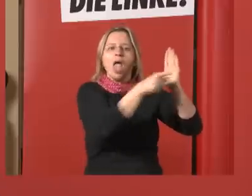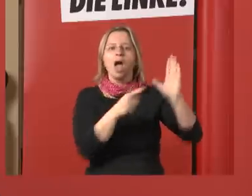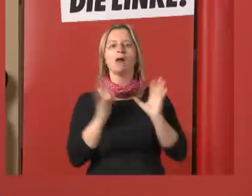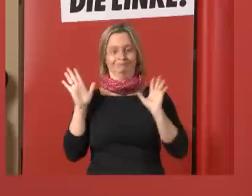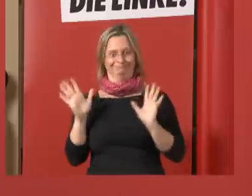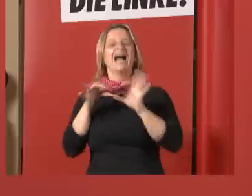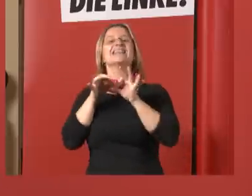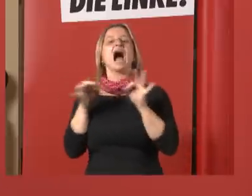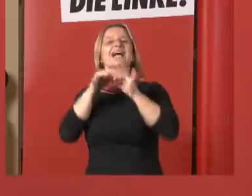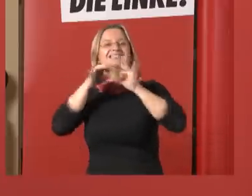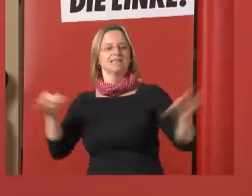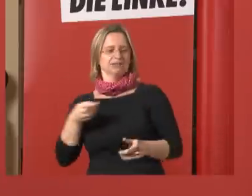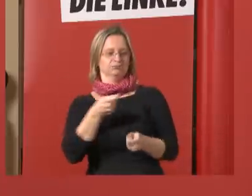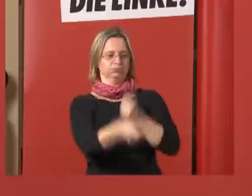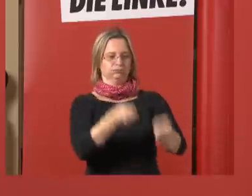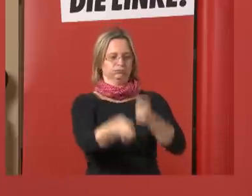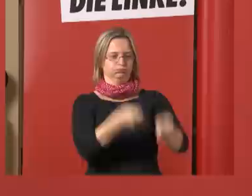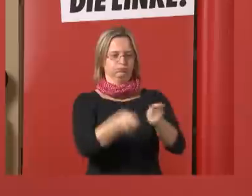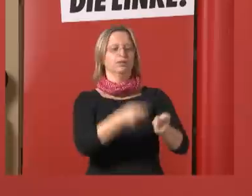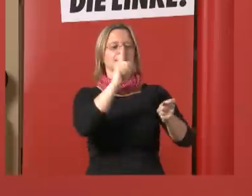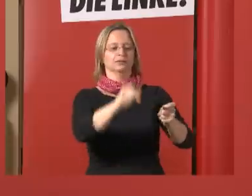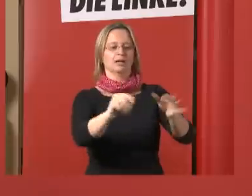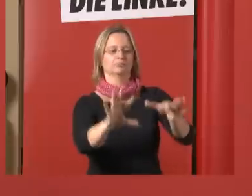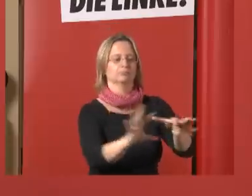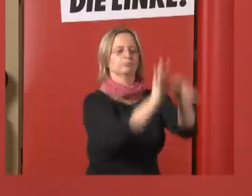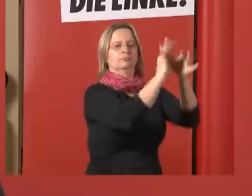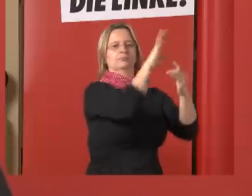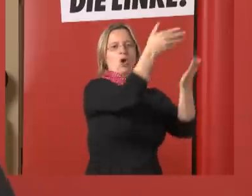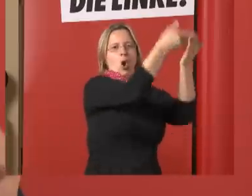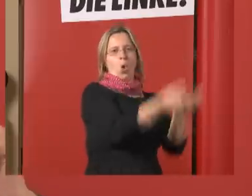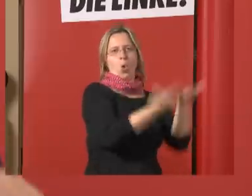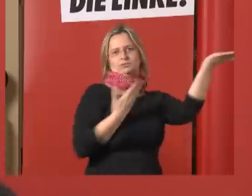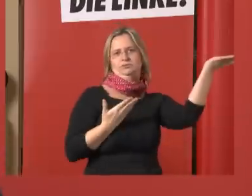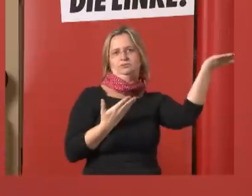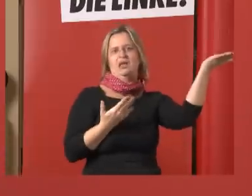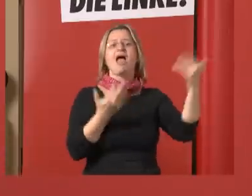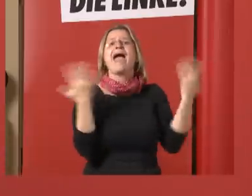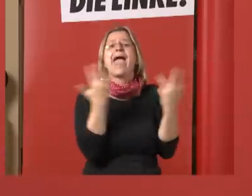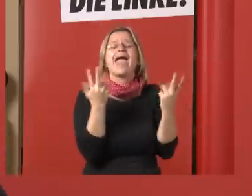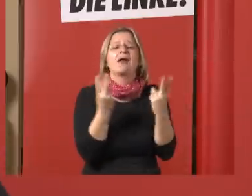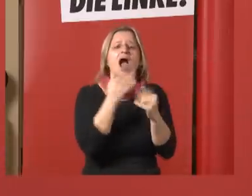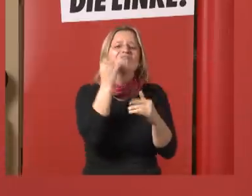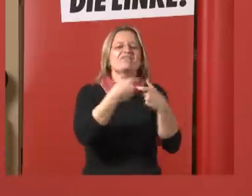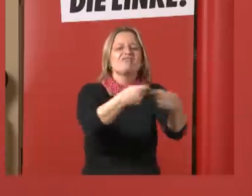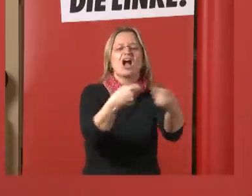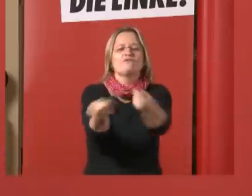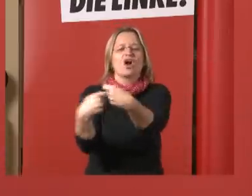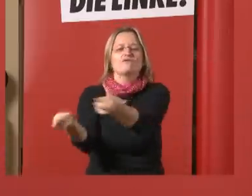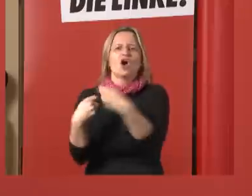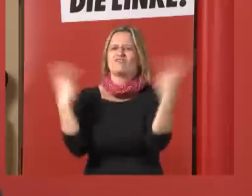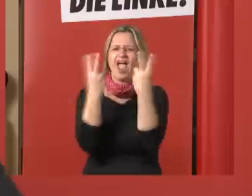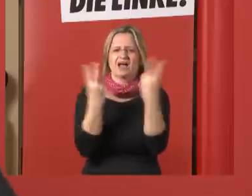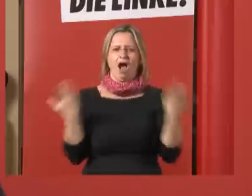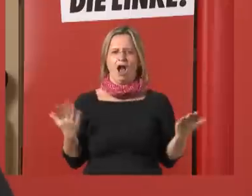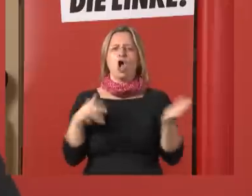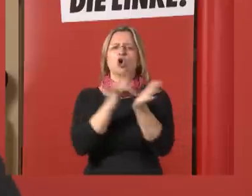richtigen Arbeitsvertrag und die werden aus den Tagessätzen finanziert. Das heißt, unabhängig davon, wie hoch die Produktivität der Werkstatt